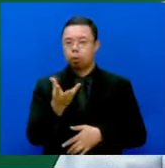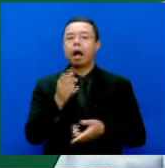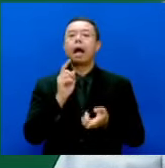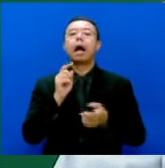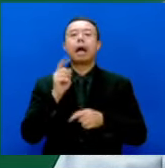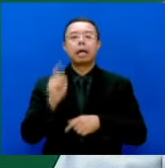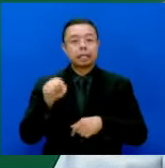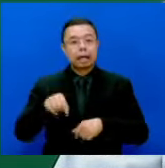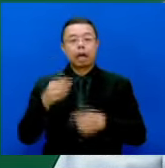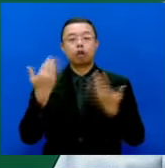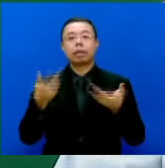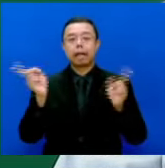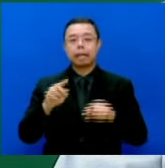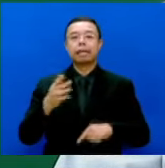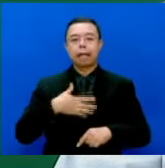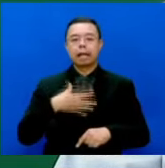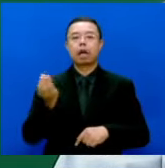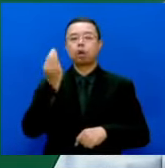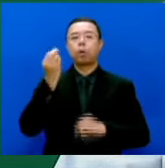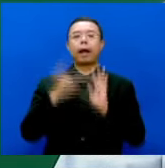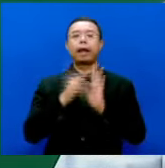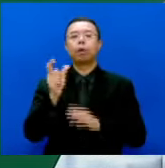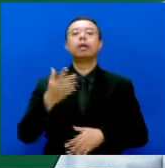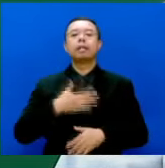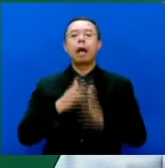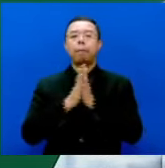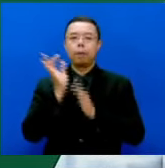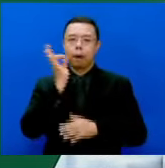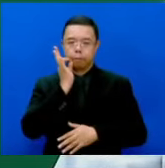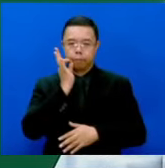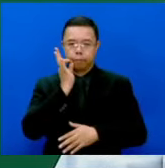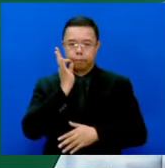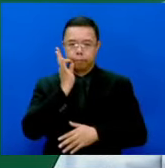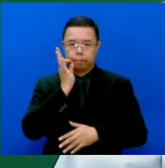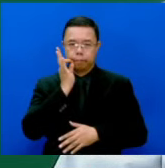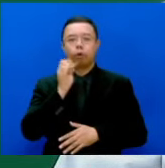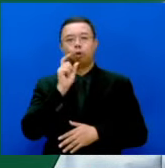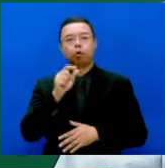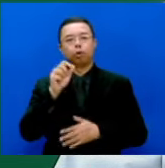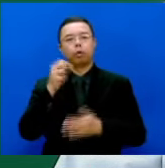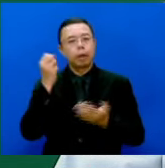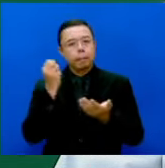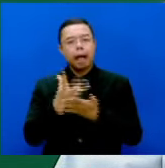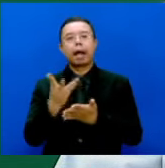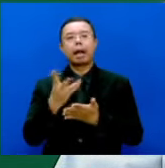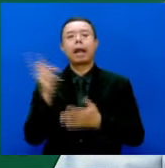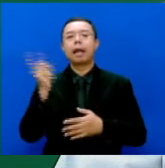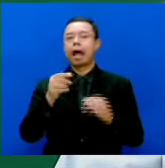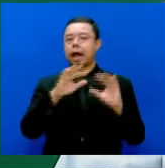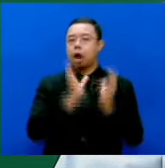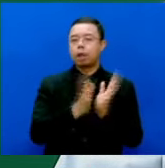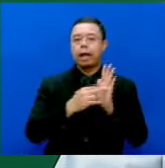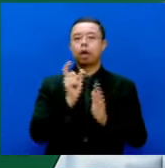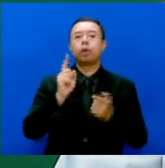terjadi saya sebagai ketua m PBNU saya mohon maaf atas kesalahan yang dibuat oleh eh